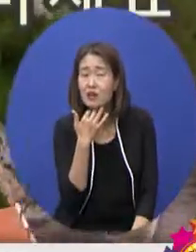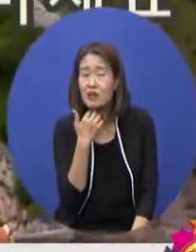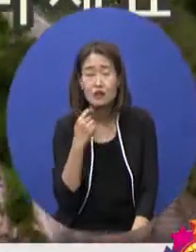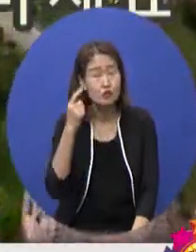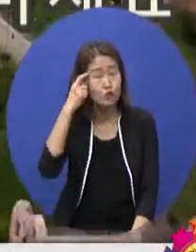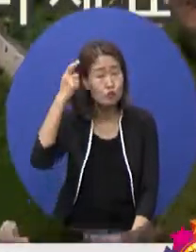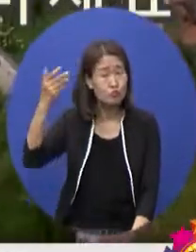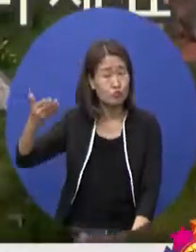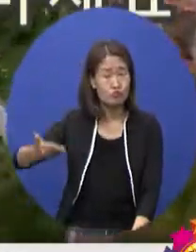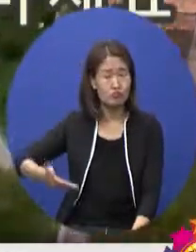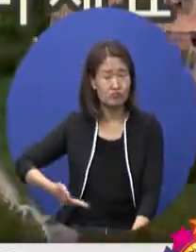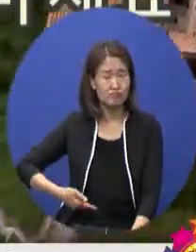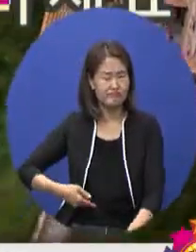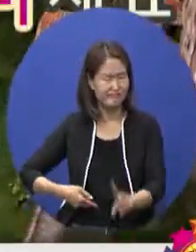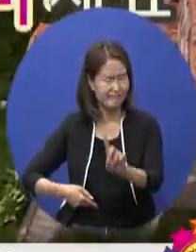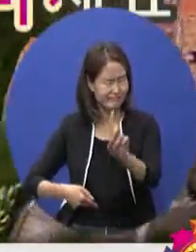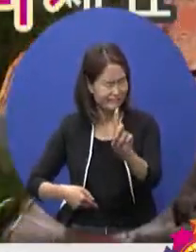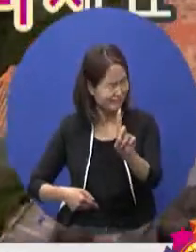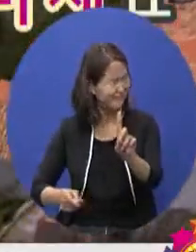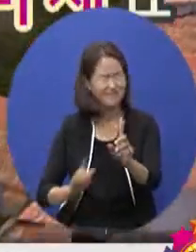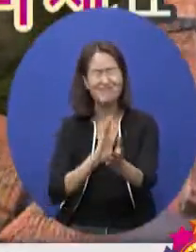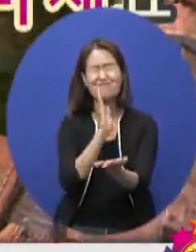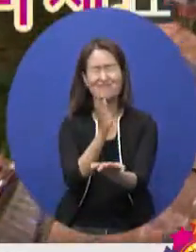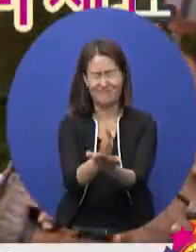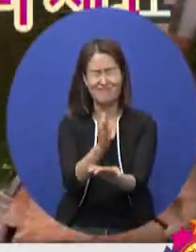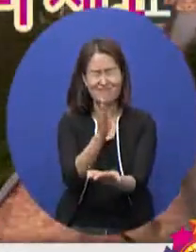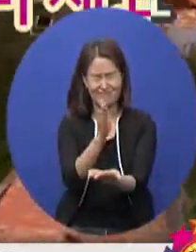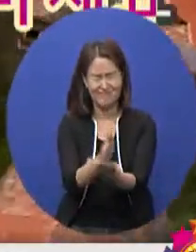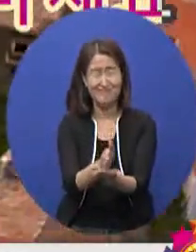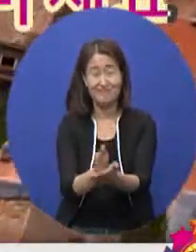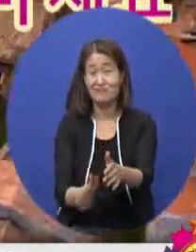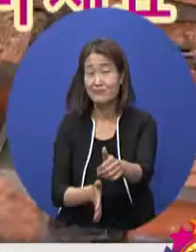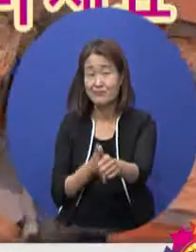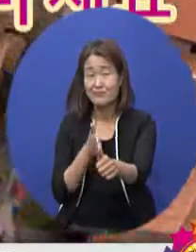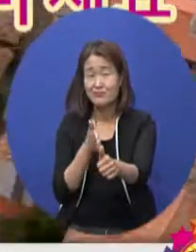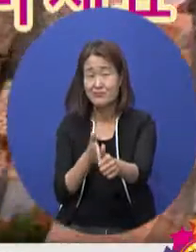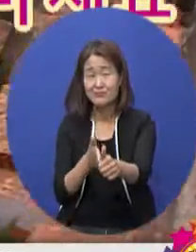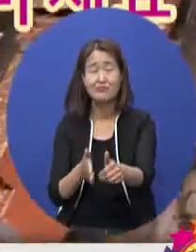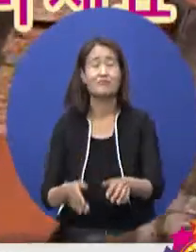내 나이 묻지 마세요.